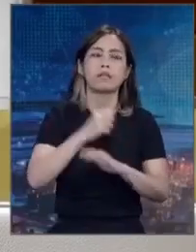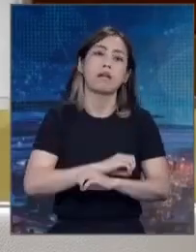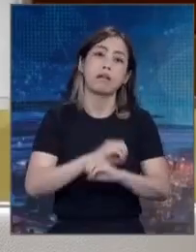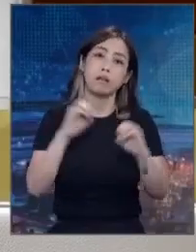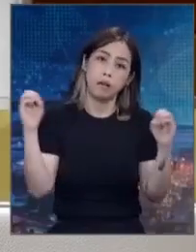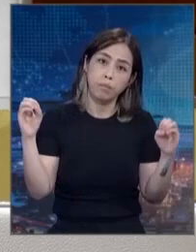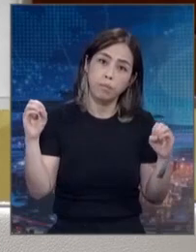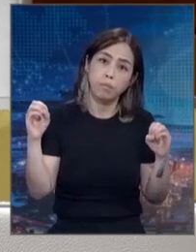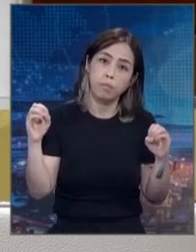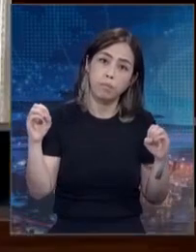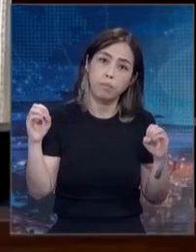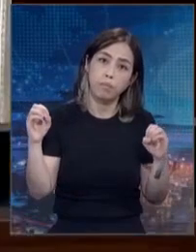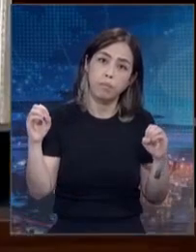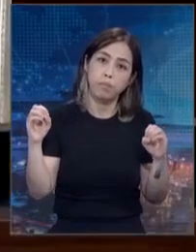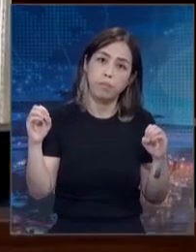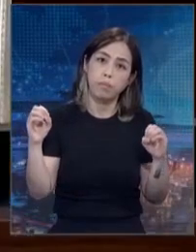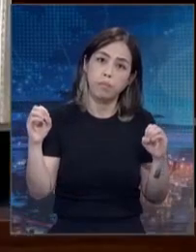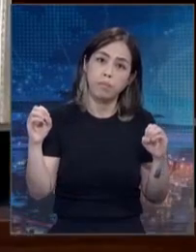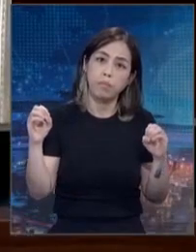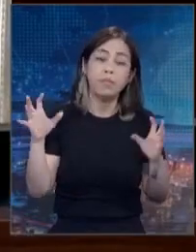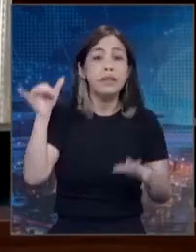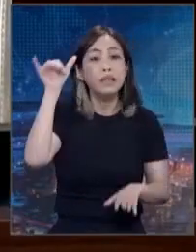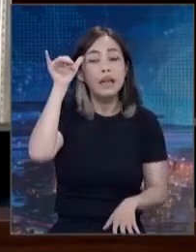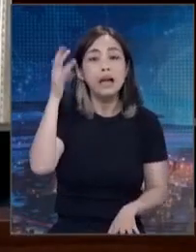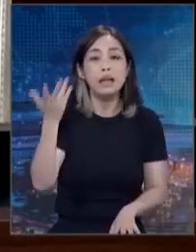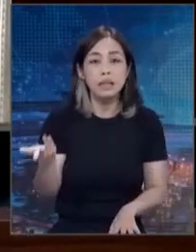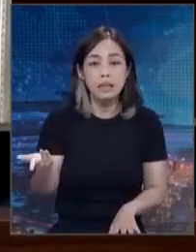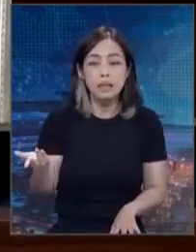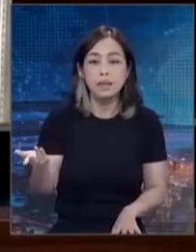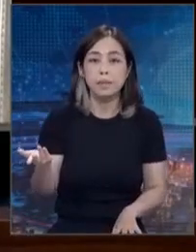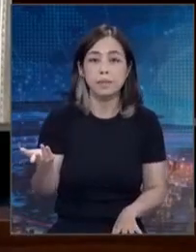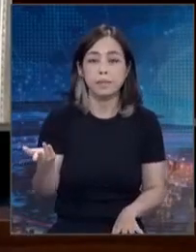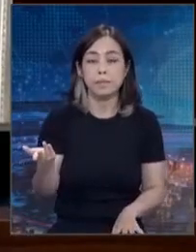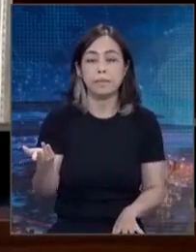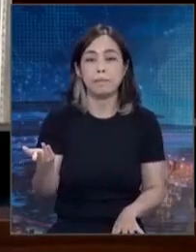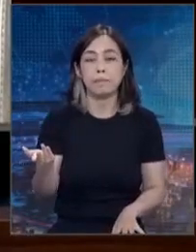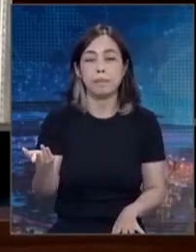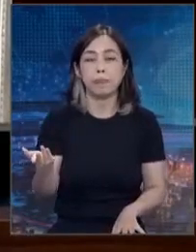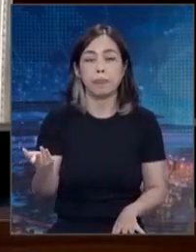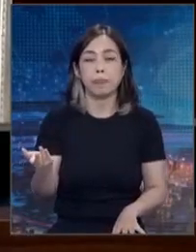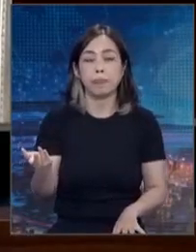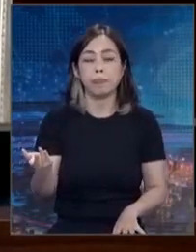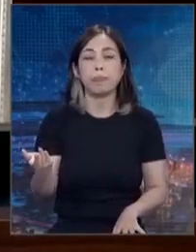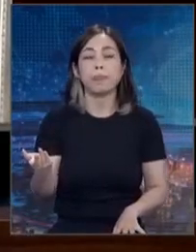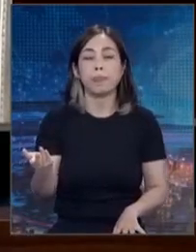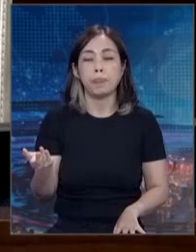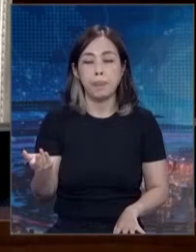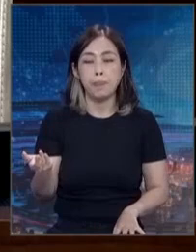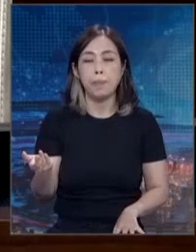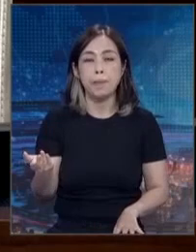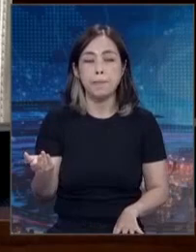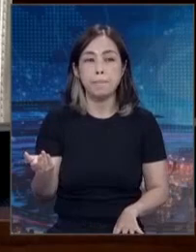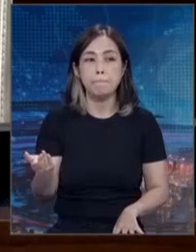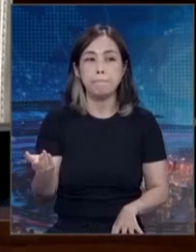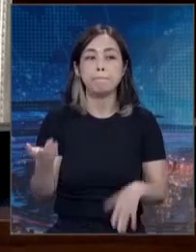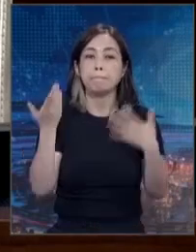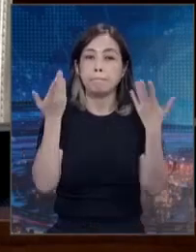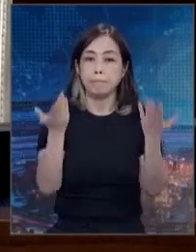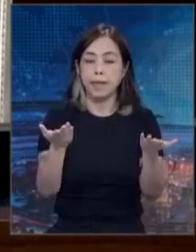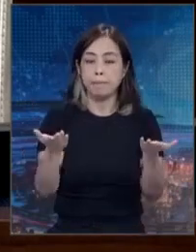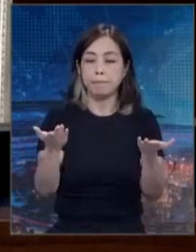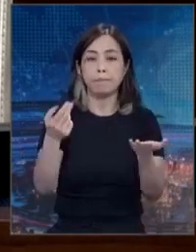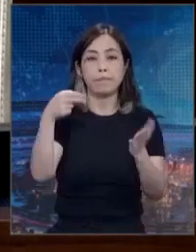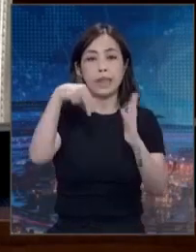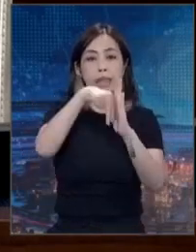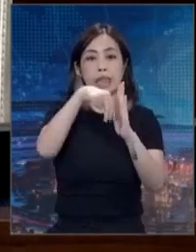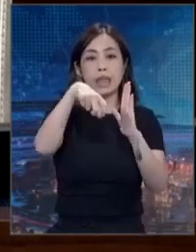vậy. Và do đó mà Quốc hội đã đưa cái việc mà giải quyết cái nghị quyết